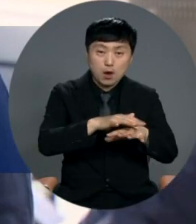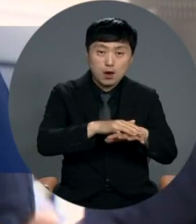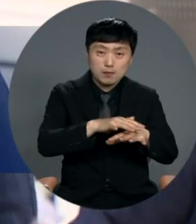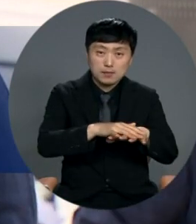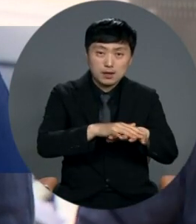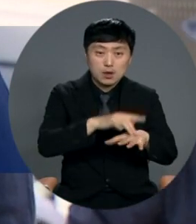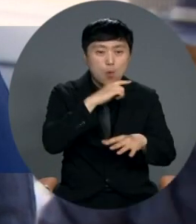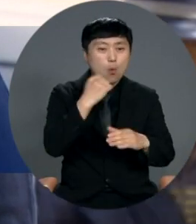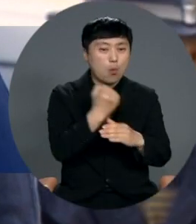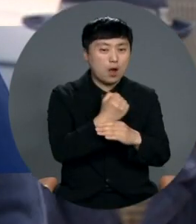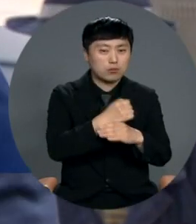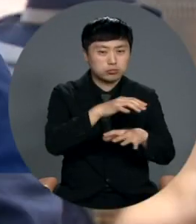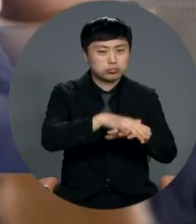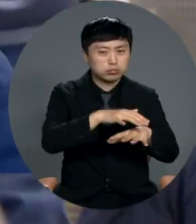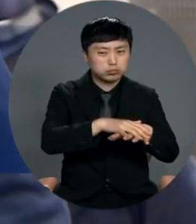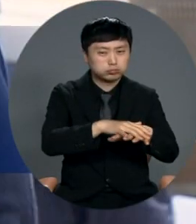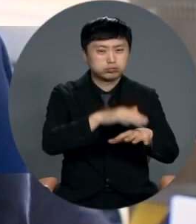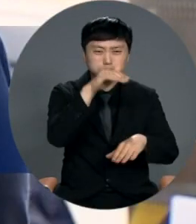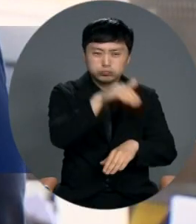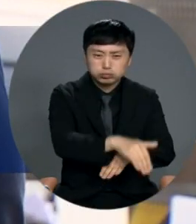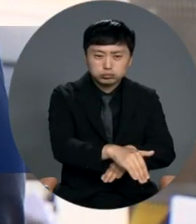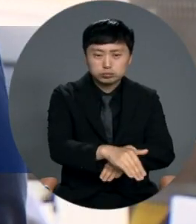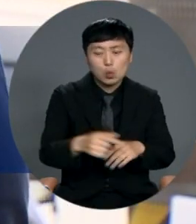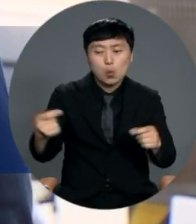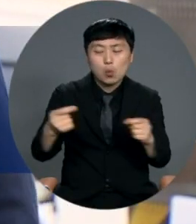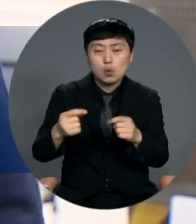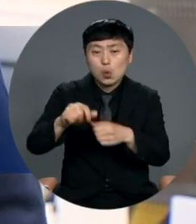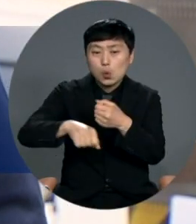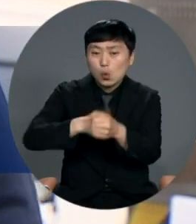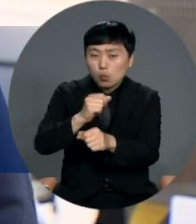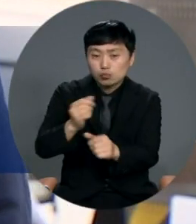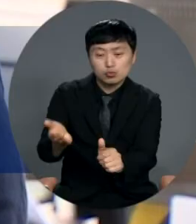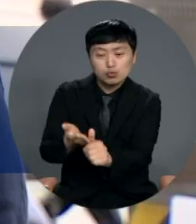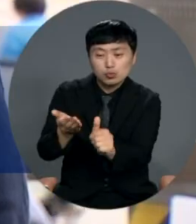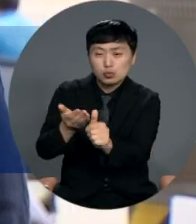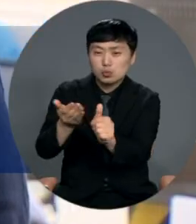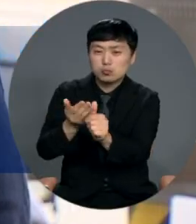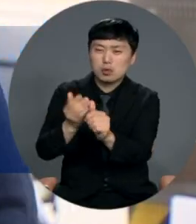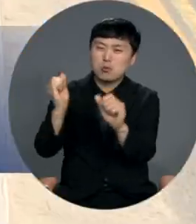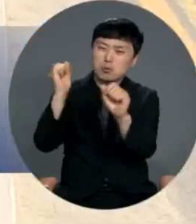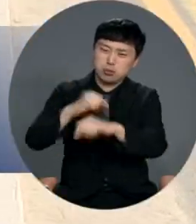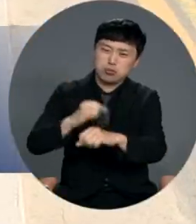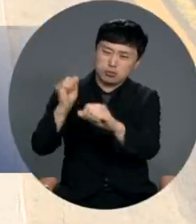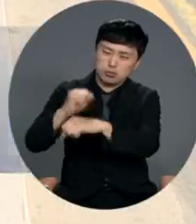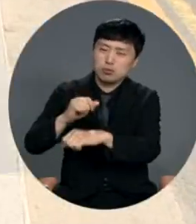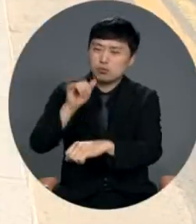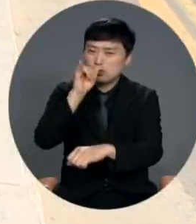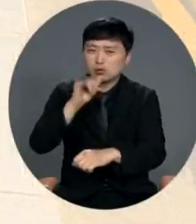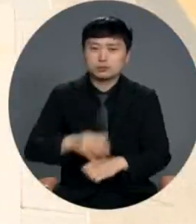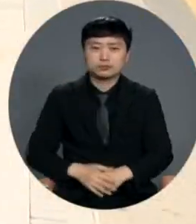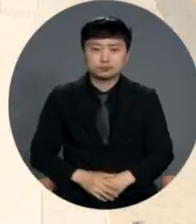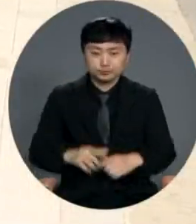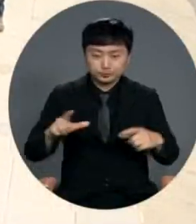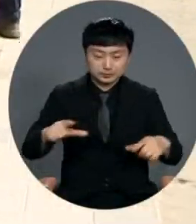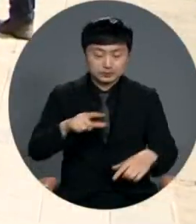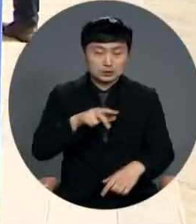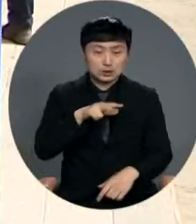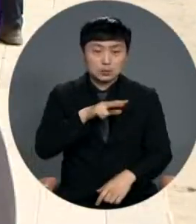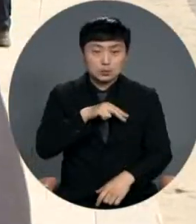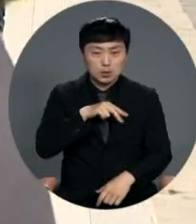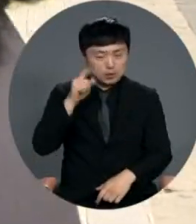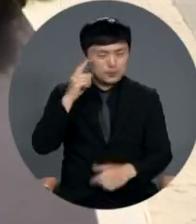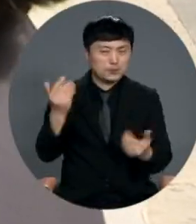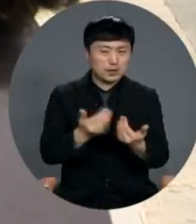사들도 잘 안되고 인근에서는 또한이 많 지역구 시원 또한 반대하고